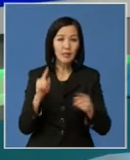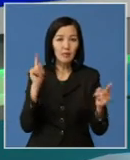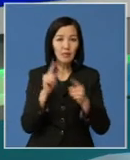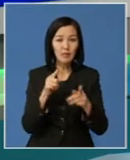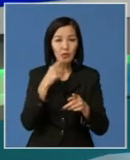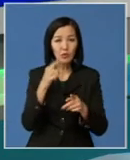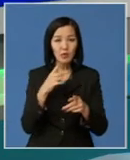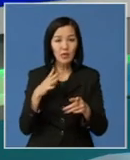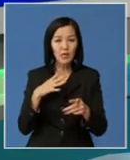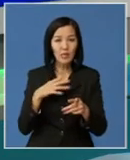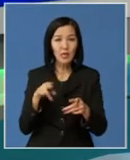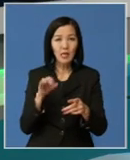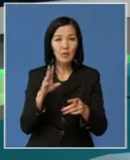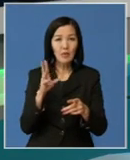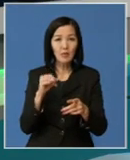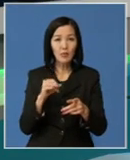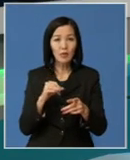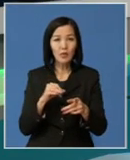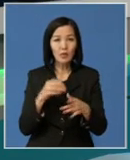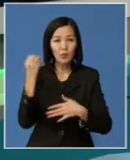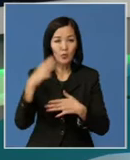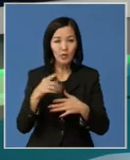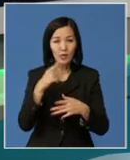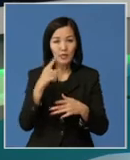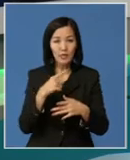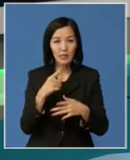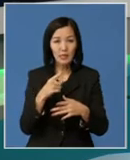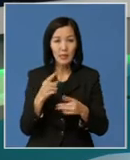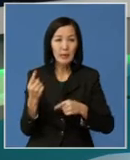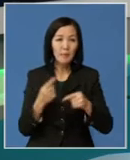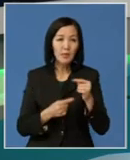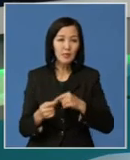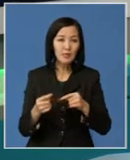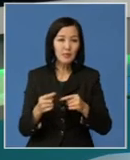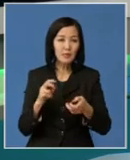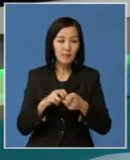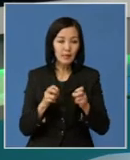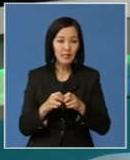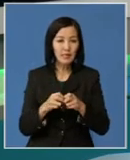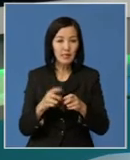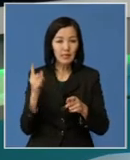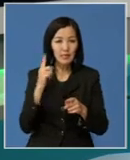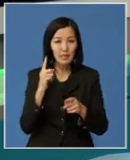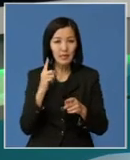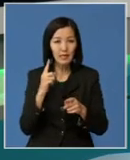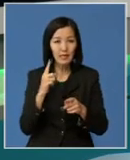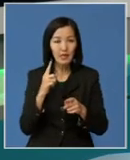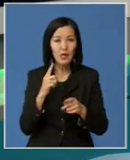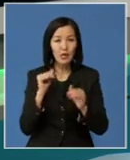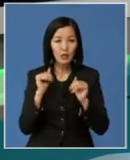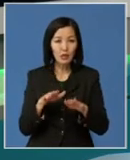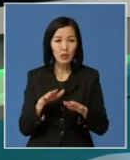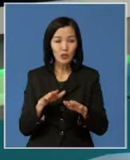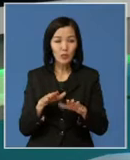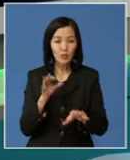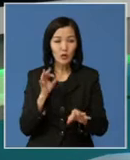Даму индустриалды логистикалық орталығында өткен Open Day кеңесінде бизнес өкілдерінің өзекті мәселелері тыңдалды. Әрі оңтайлы шешу